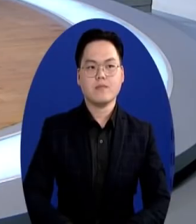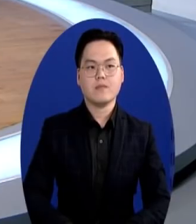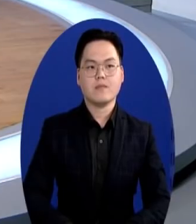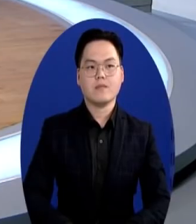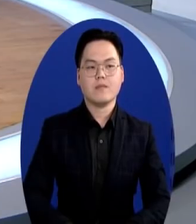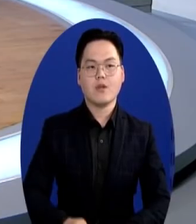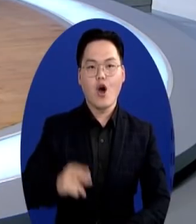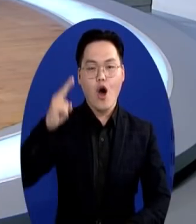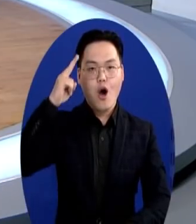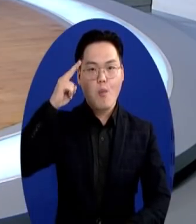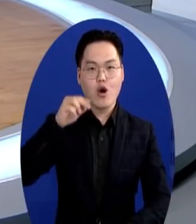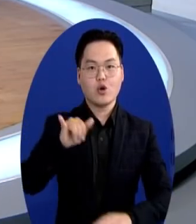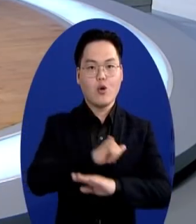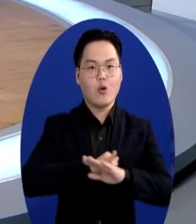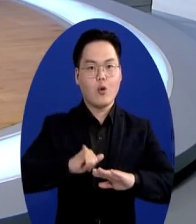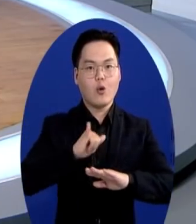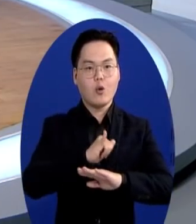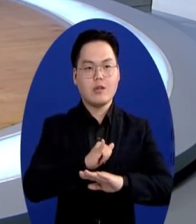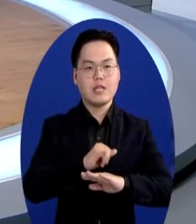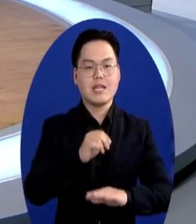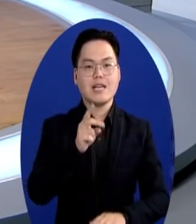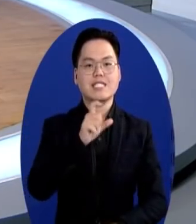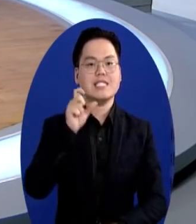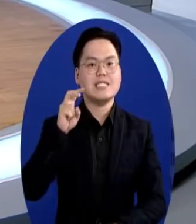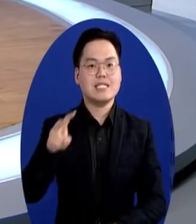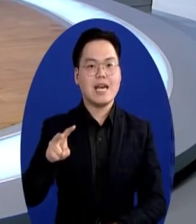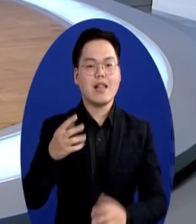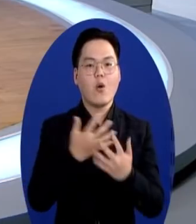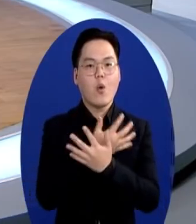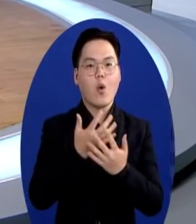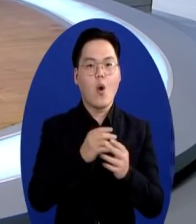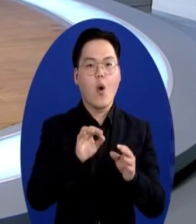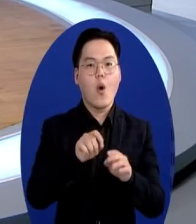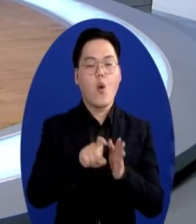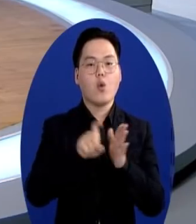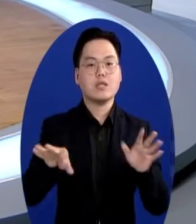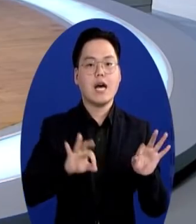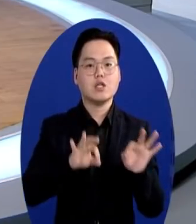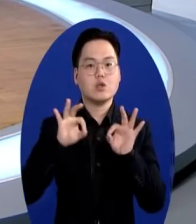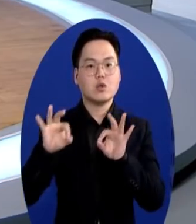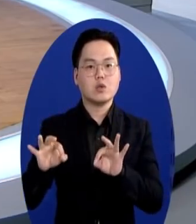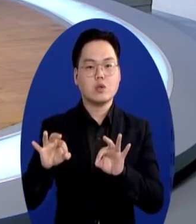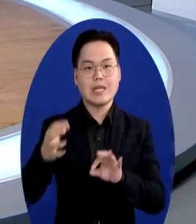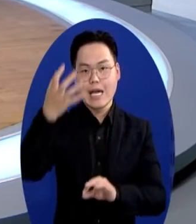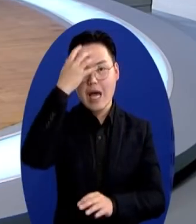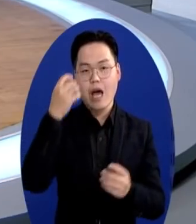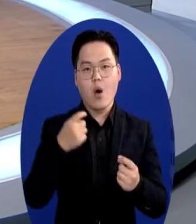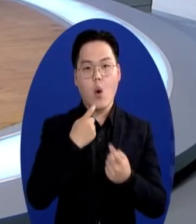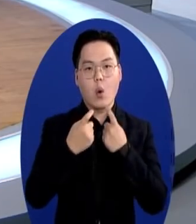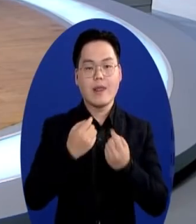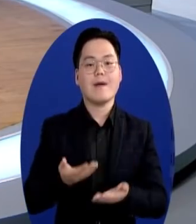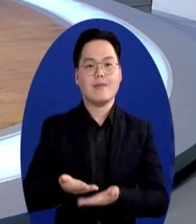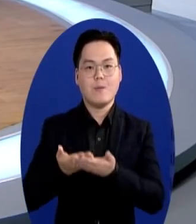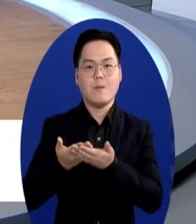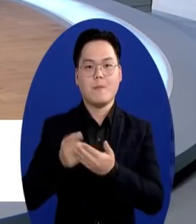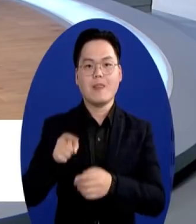Наримдах Польш улсын засгийн газар хооронд байгуулсан нөхцөл зээлийн ерөнхий хилэлцээрийн хугацааг сунгахыг засгийн газрын өнөөдрийн хуралдаанаас дэмжсэн байна. Тухайн